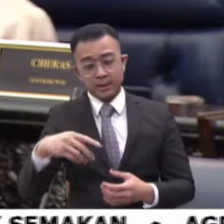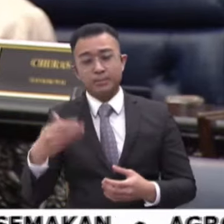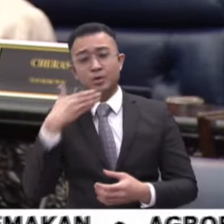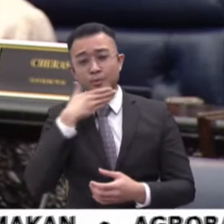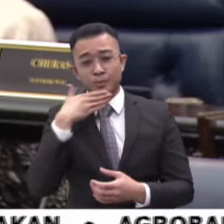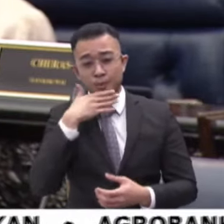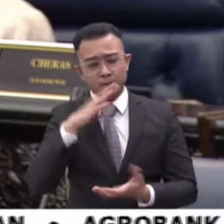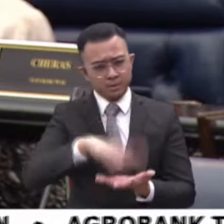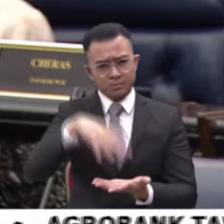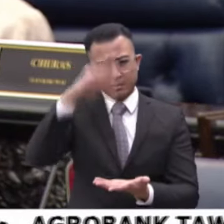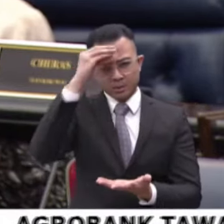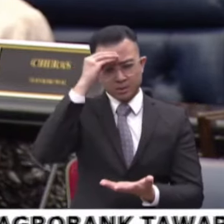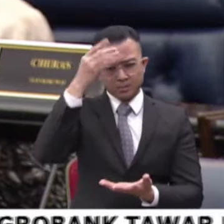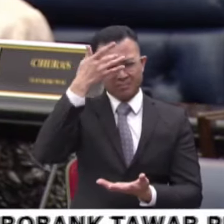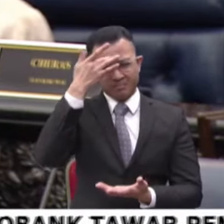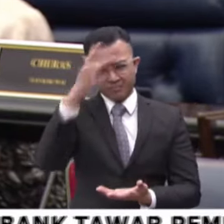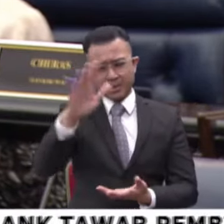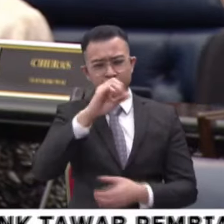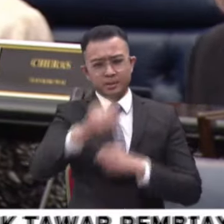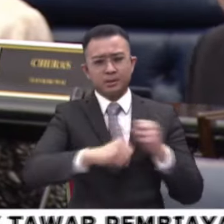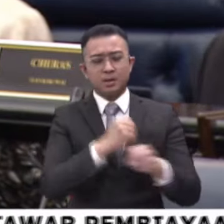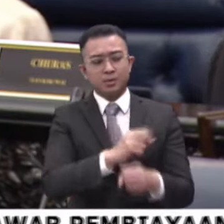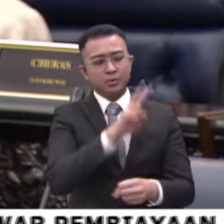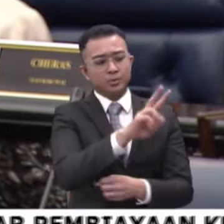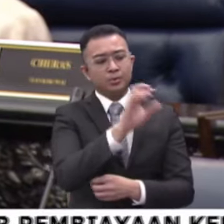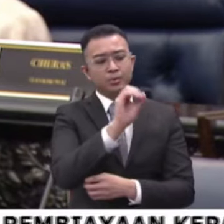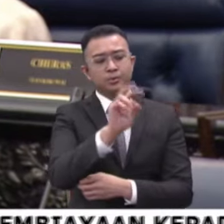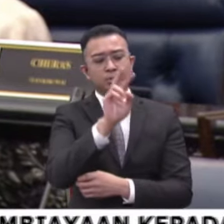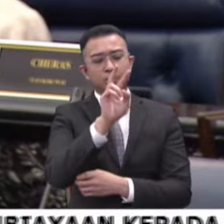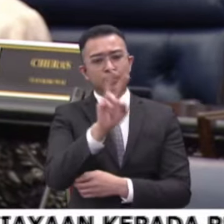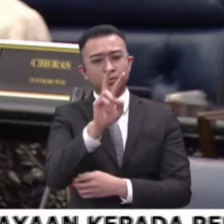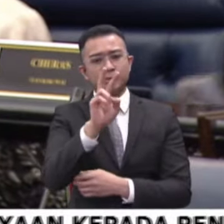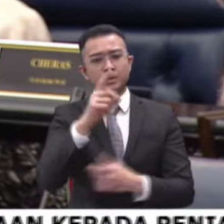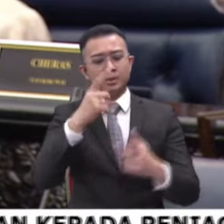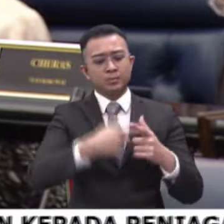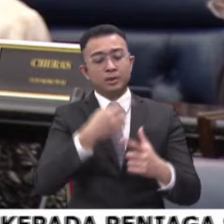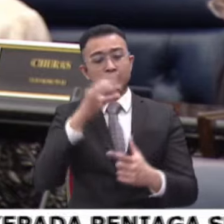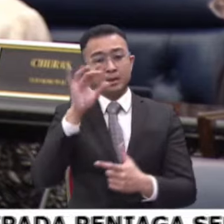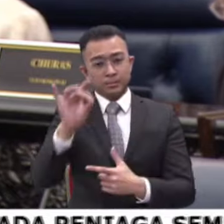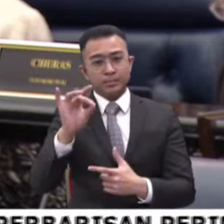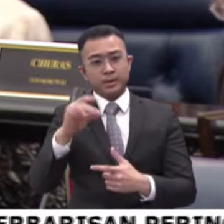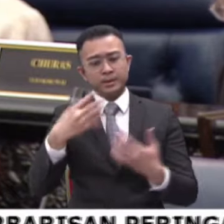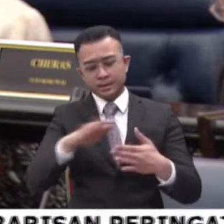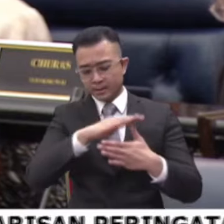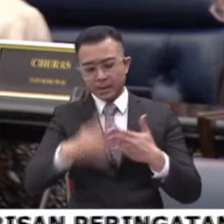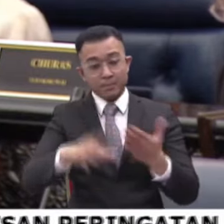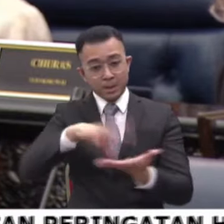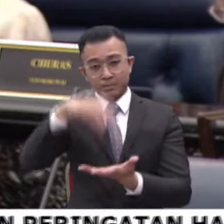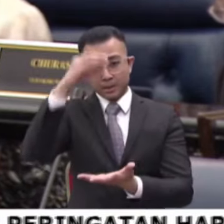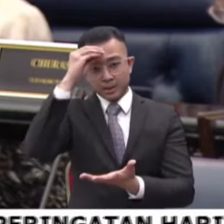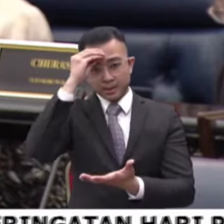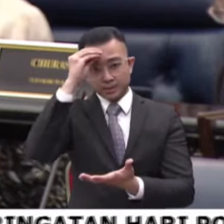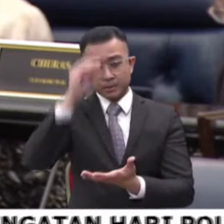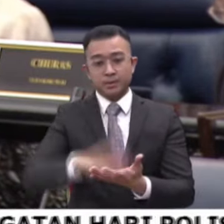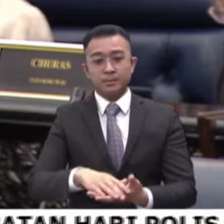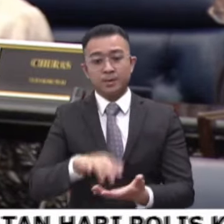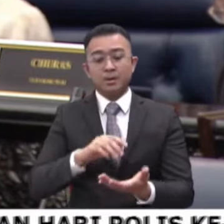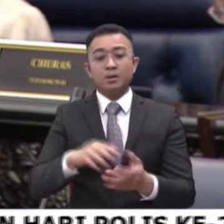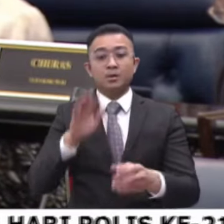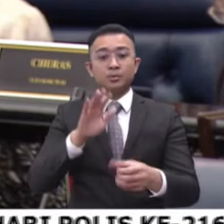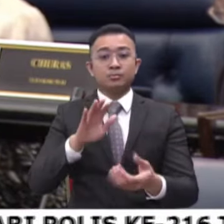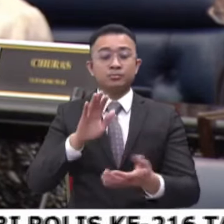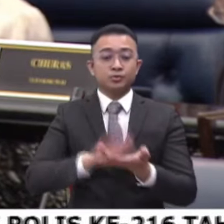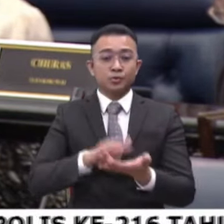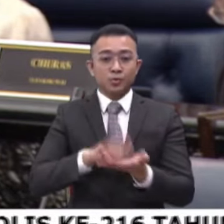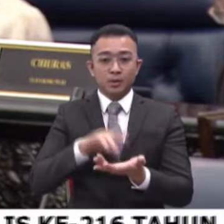anak muda yang terpelajar yang pada tahun 2020 bulan Ogos berjaya menghabiskan pengajian dia dalam Piloting School tetapi